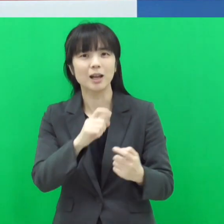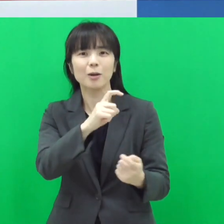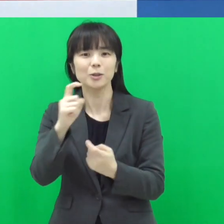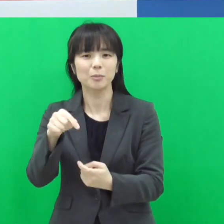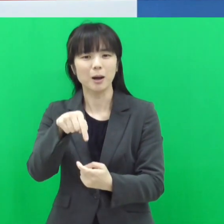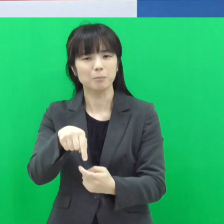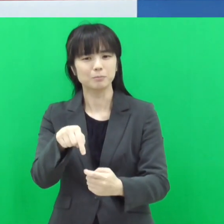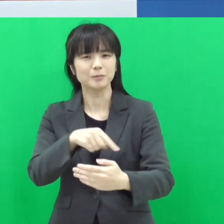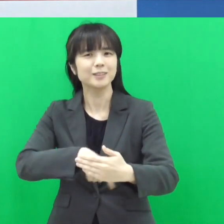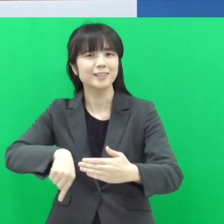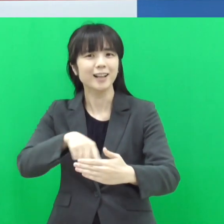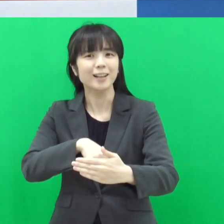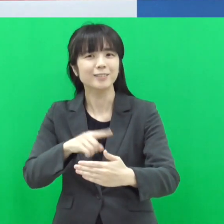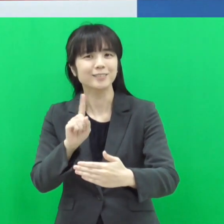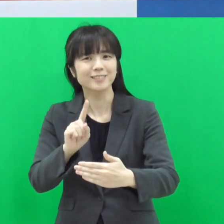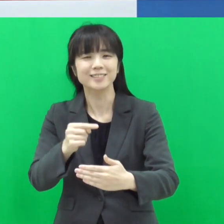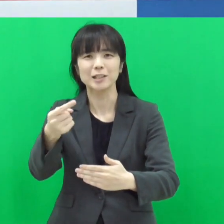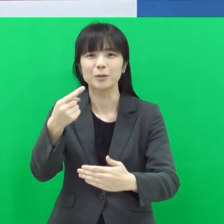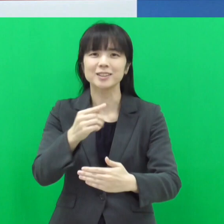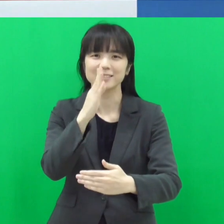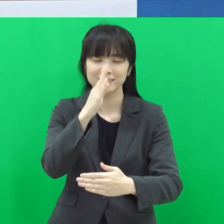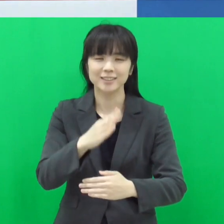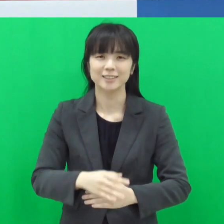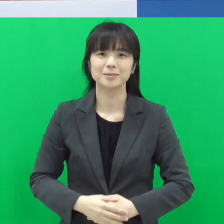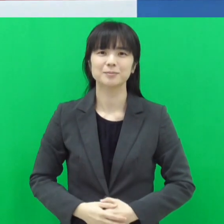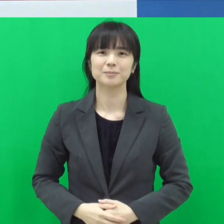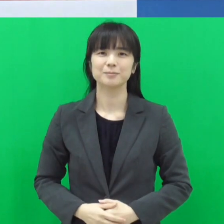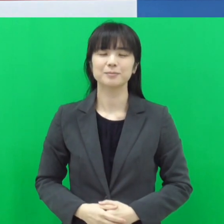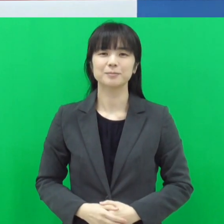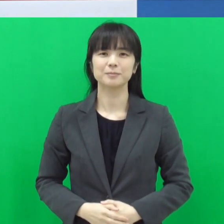容的な面をちょっとお聞きしたいんですが。 はい。